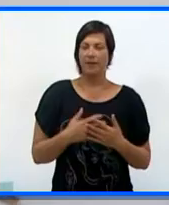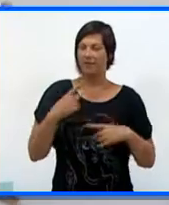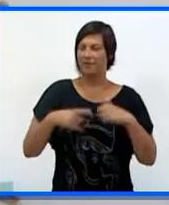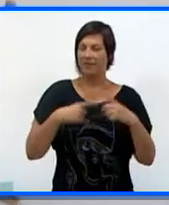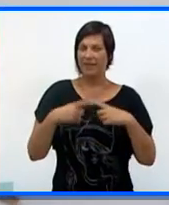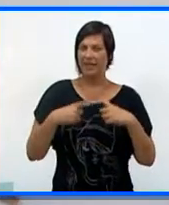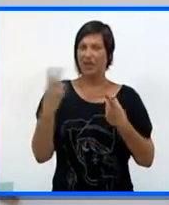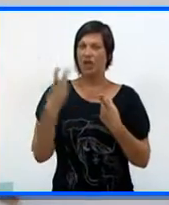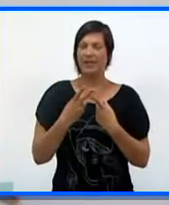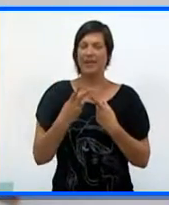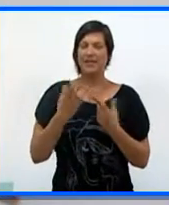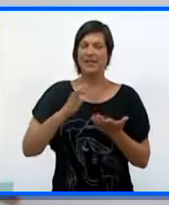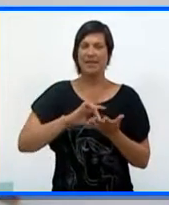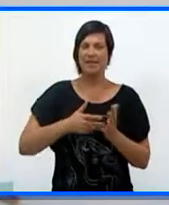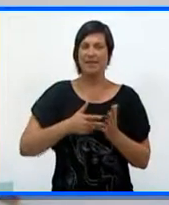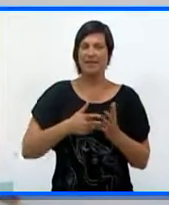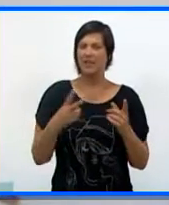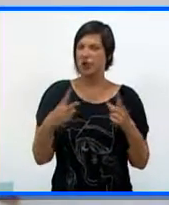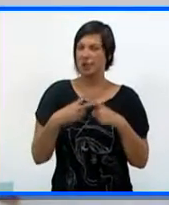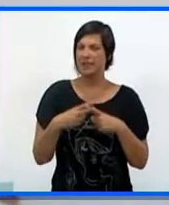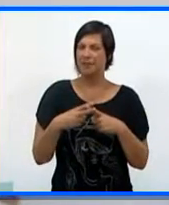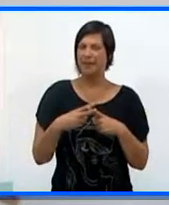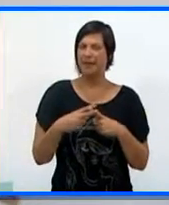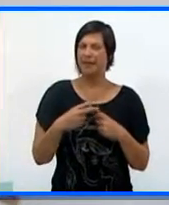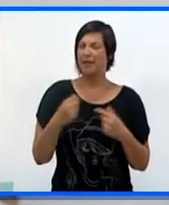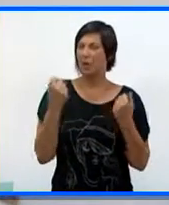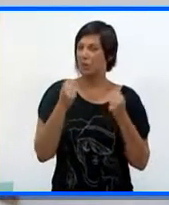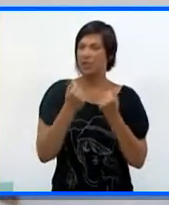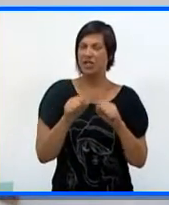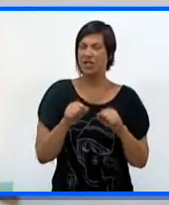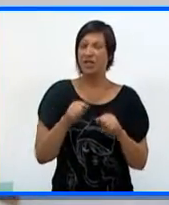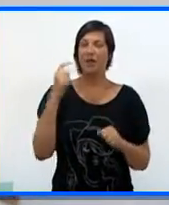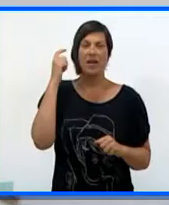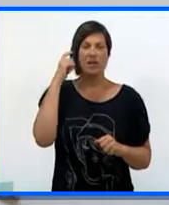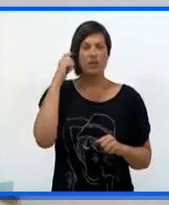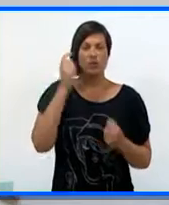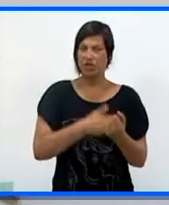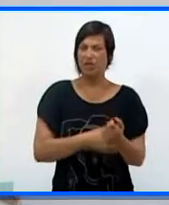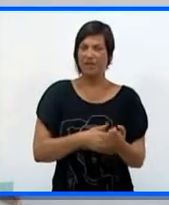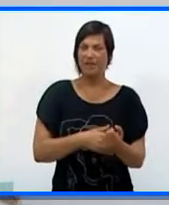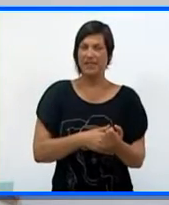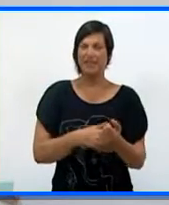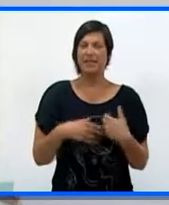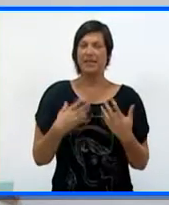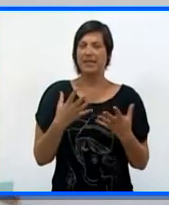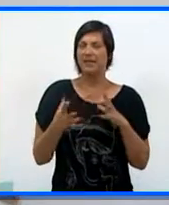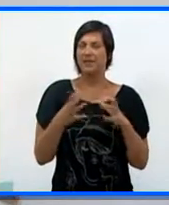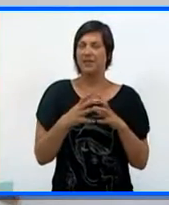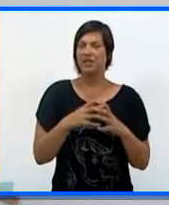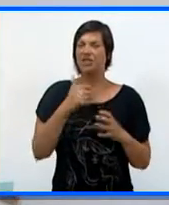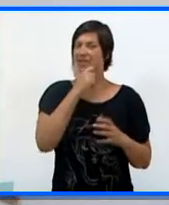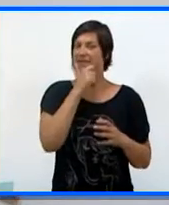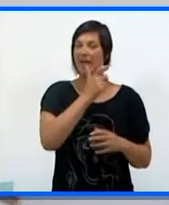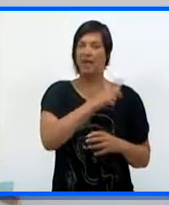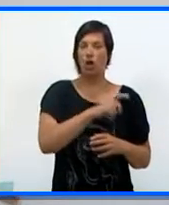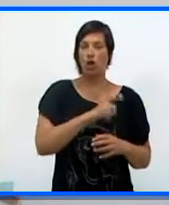video, televizija, sve to smeta, to uništava slušni živac. Pa zbog toga sve više i više